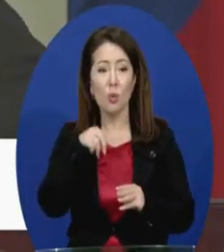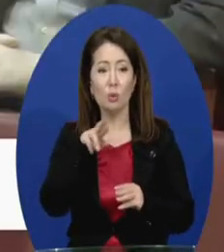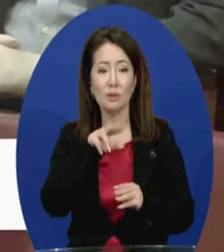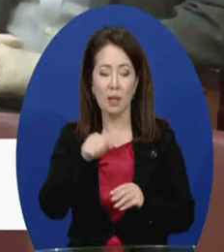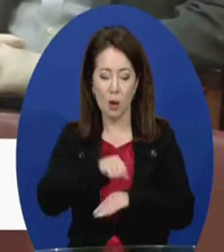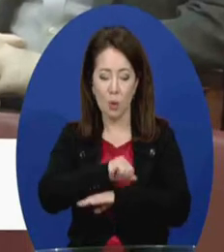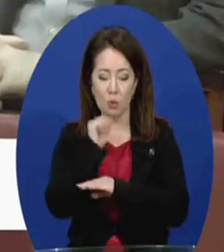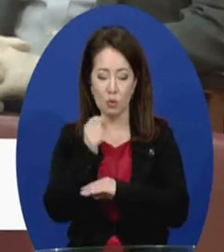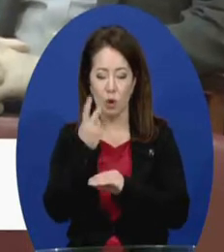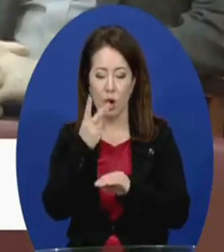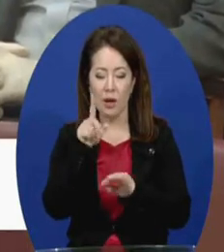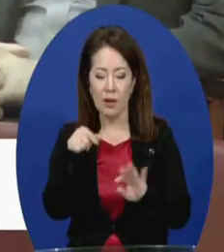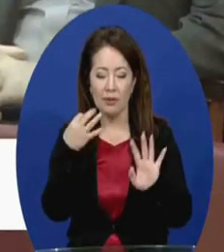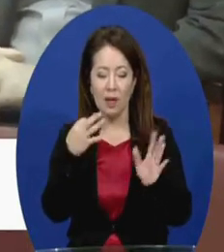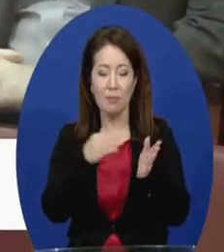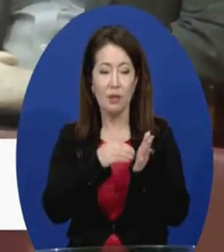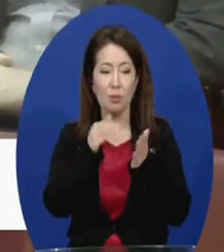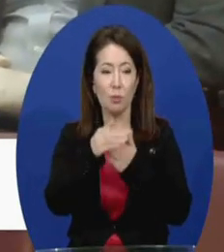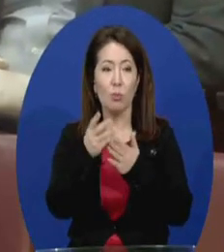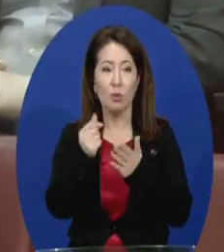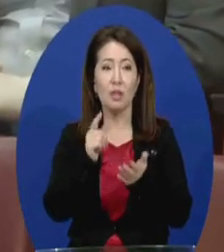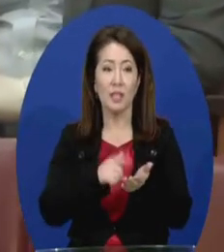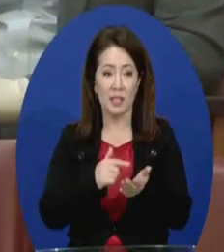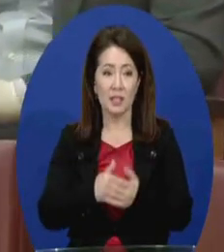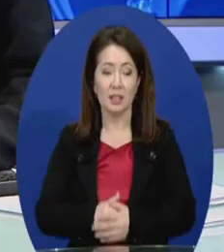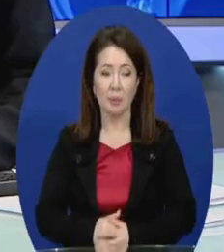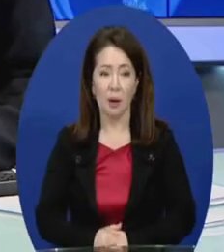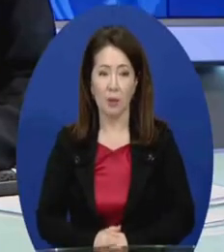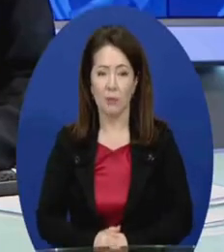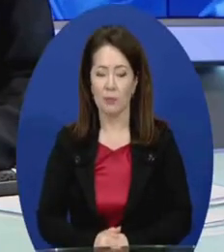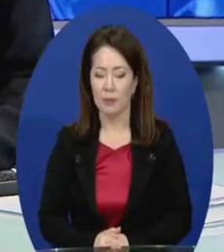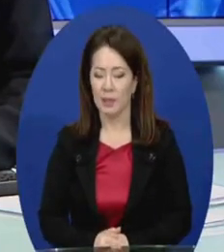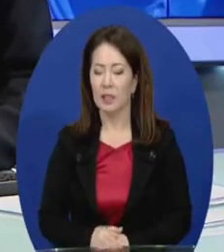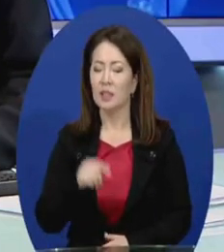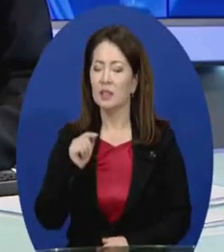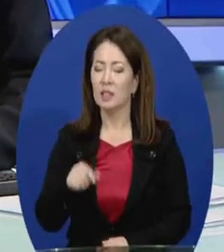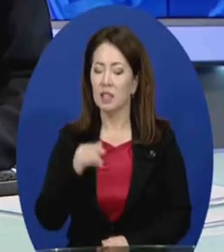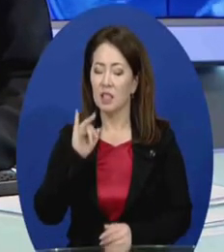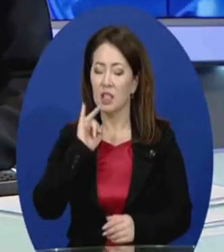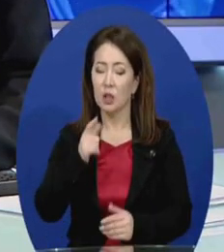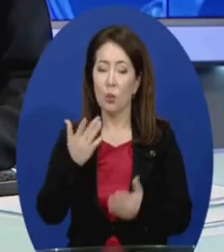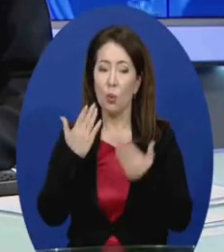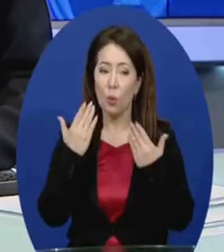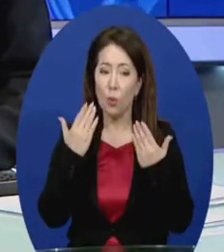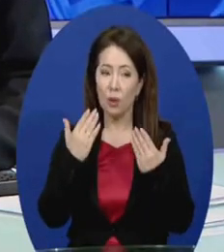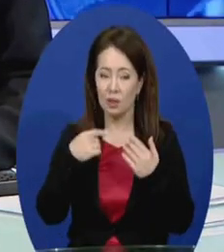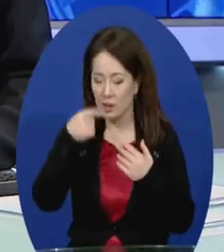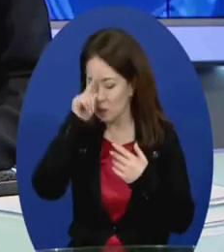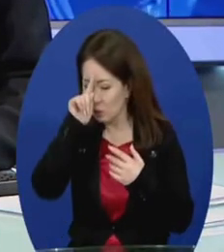2.8 төгрөг шаардлагатай юм байна. Улсын хурал эрүүл мэндийн салбарын хуульсын орчныг боловсруулах